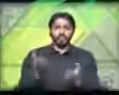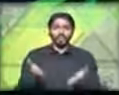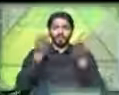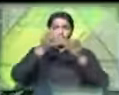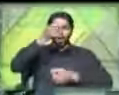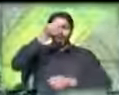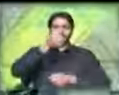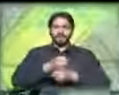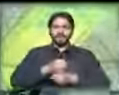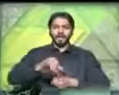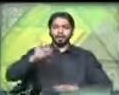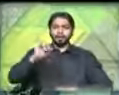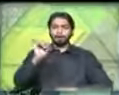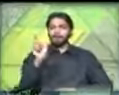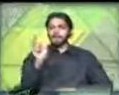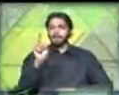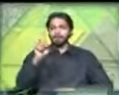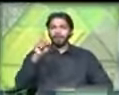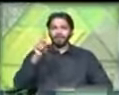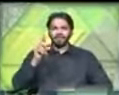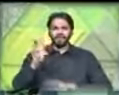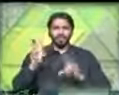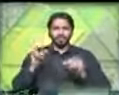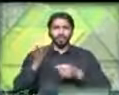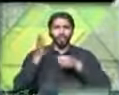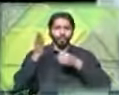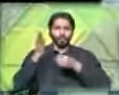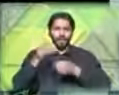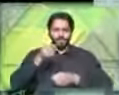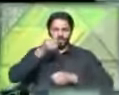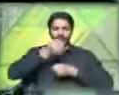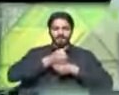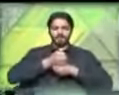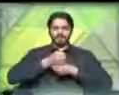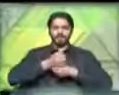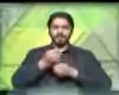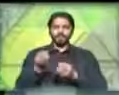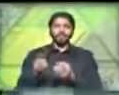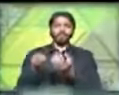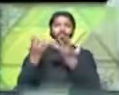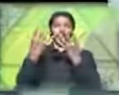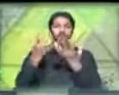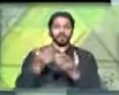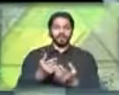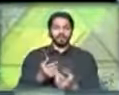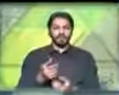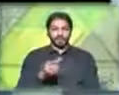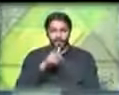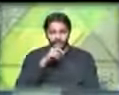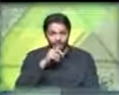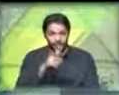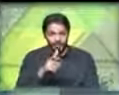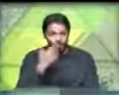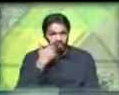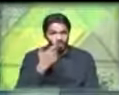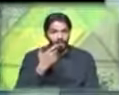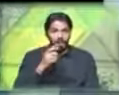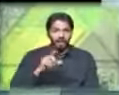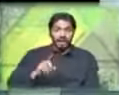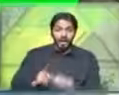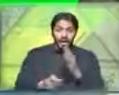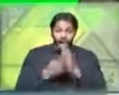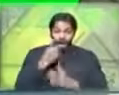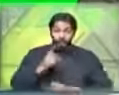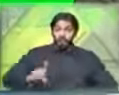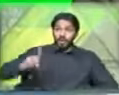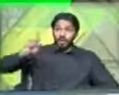وأمانة، شرف وأمانة. يكفي القضاء شرفا أن أول من قضى هو الله.